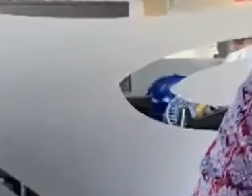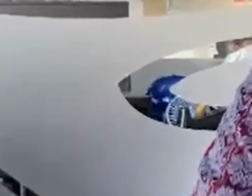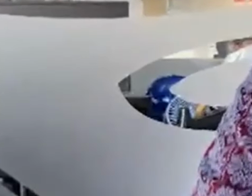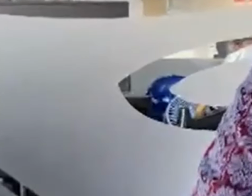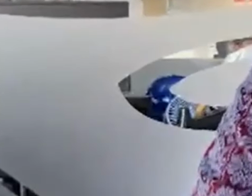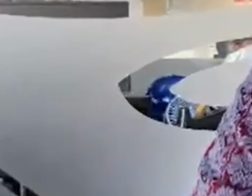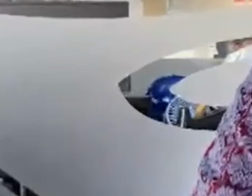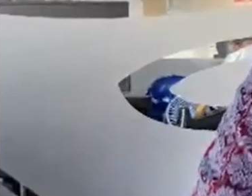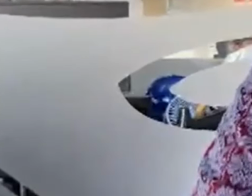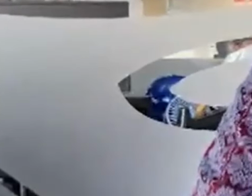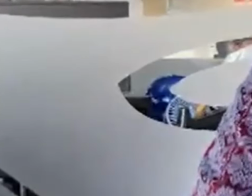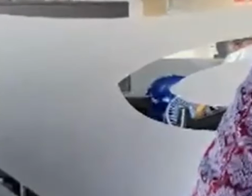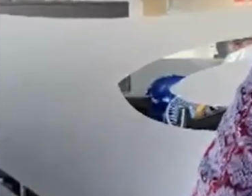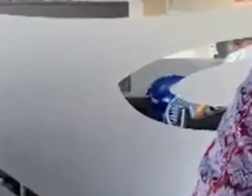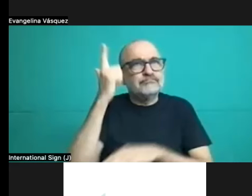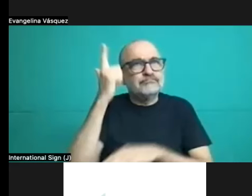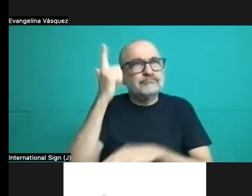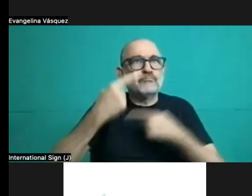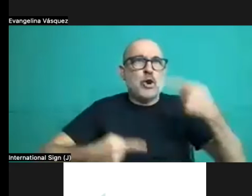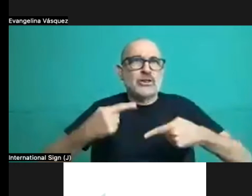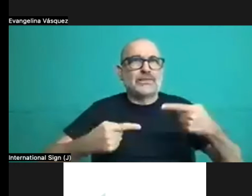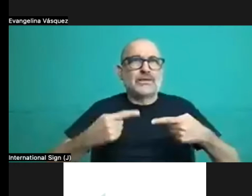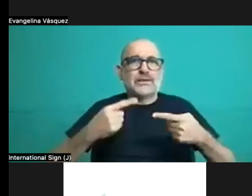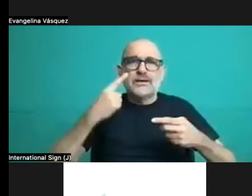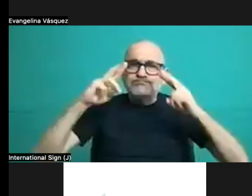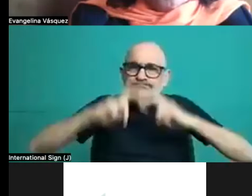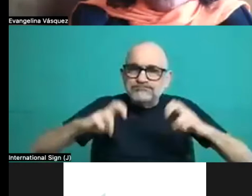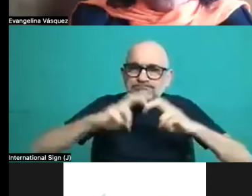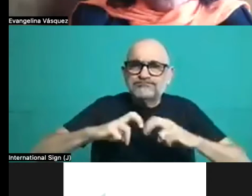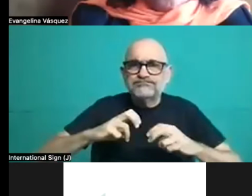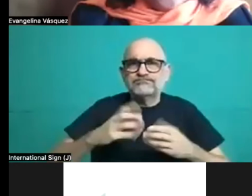ou dans l'élaboration des politiques. Merci.